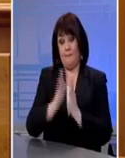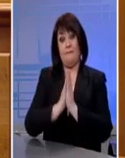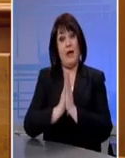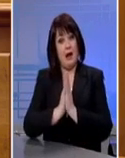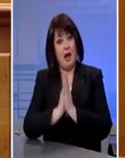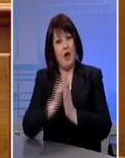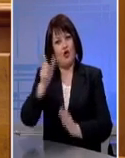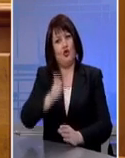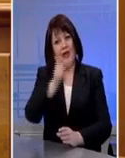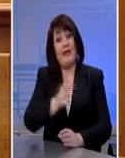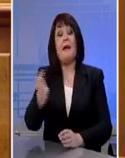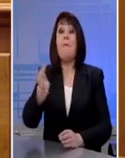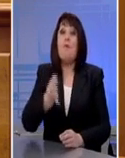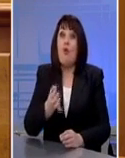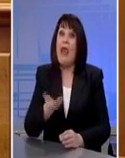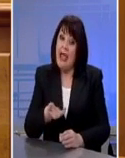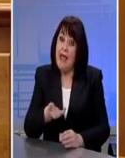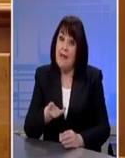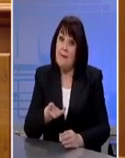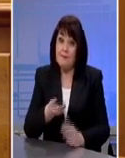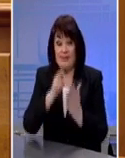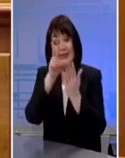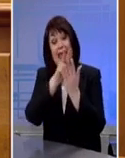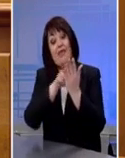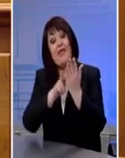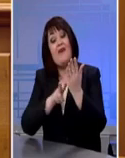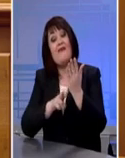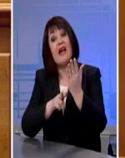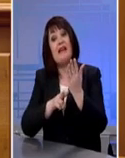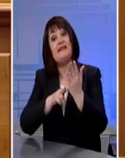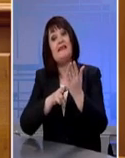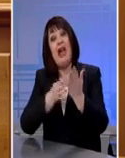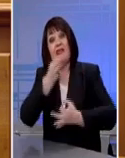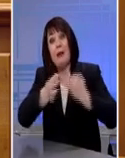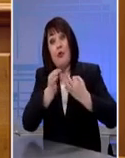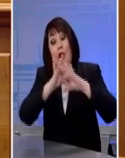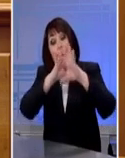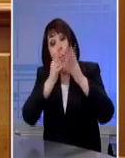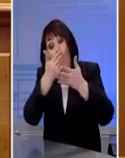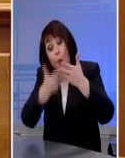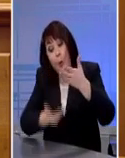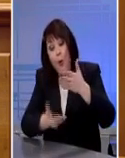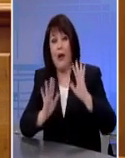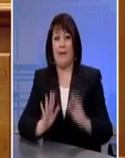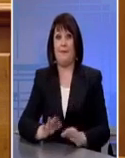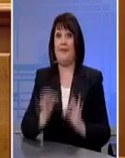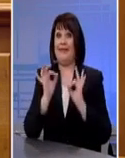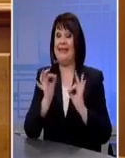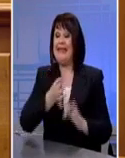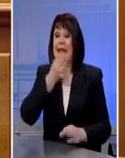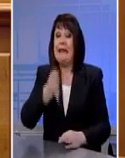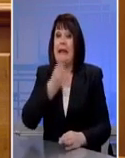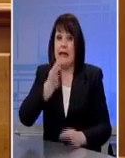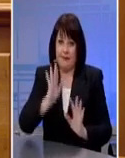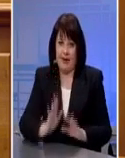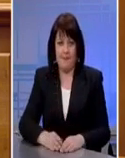κάθε Καμένο να διαβάζει όλη τη δήλωση. Ακούστε πώς ήταν η δήλωση. Εγώ